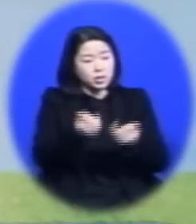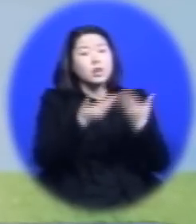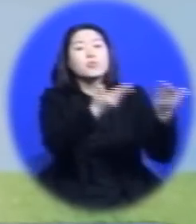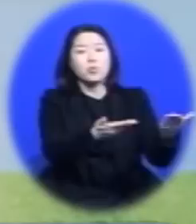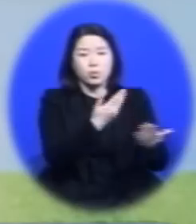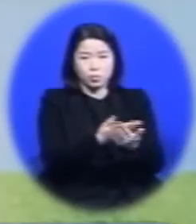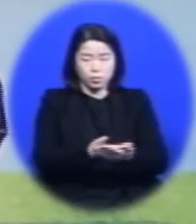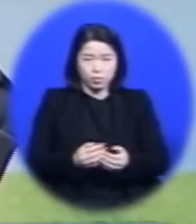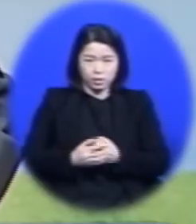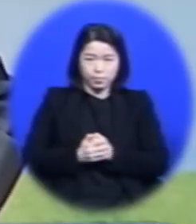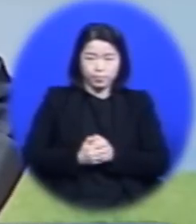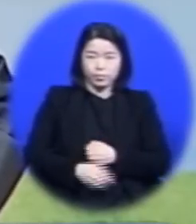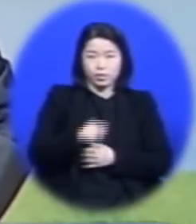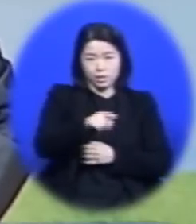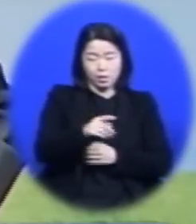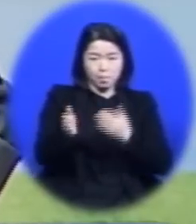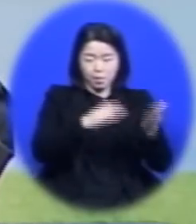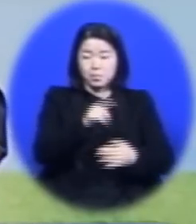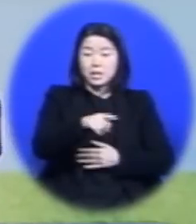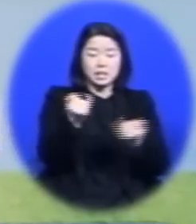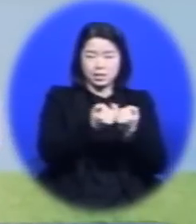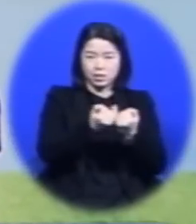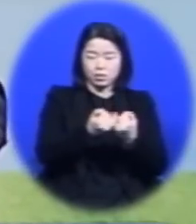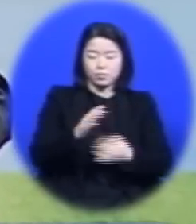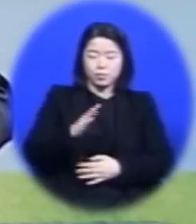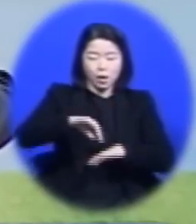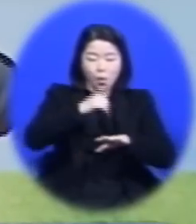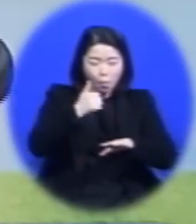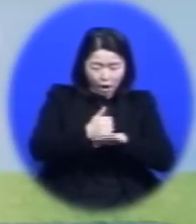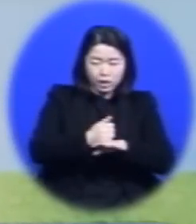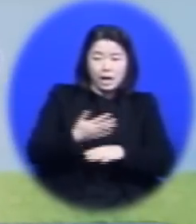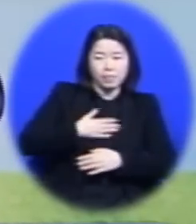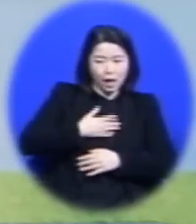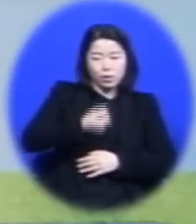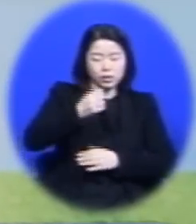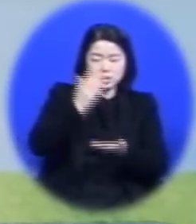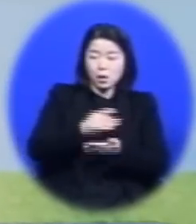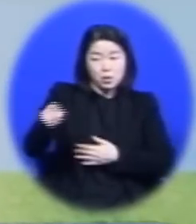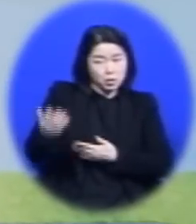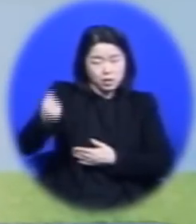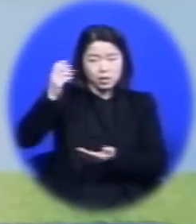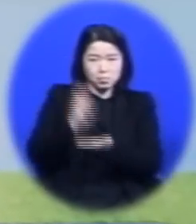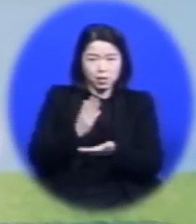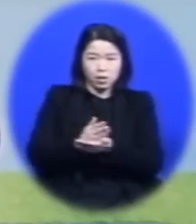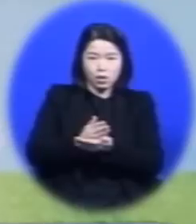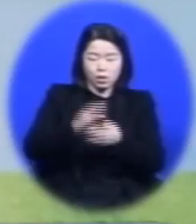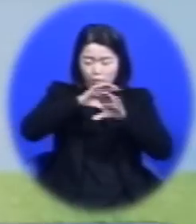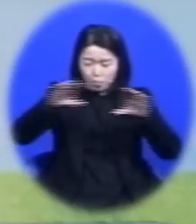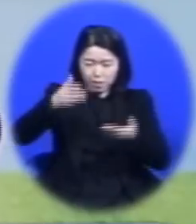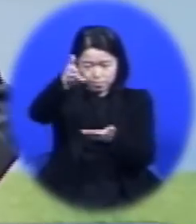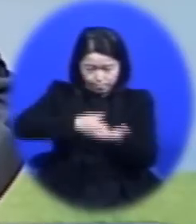주소서 한 여인은 왕이여 내것도 되지 말게 하고 저 여자 것도 되지 말게 하시고 공평하게